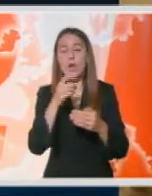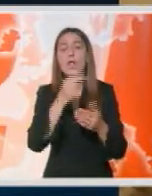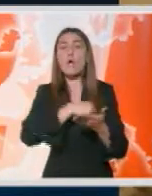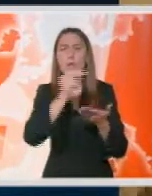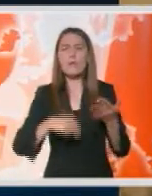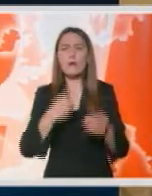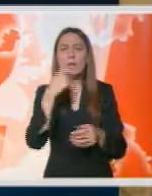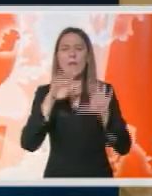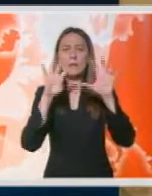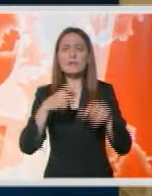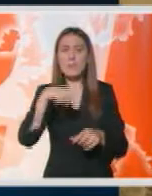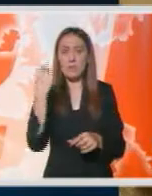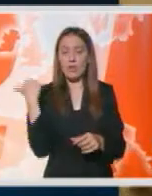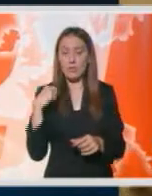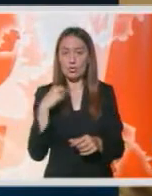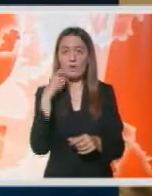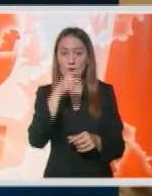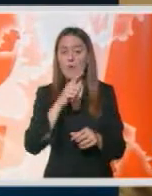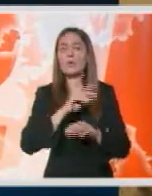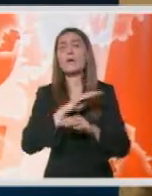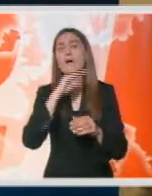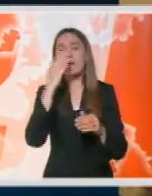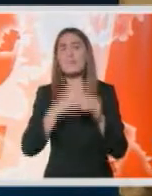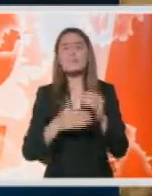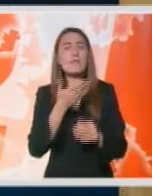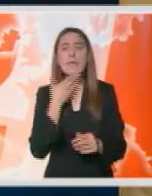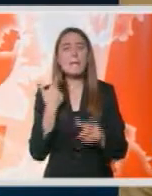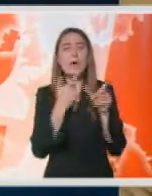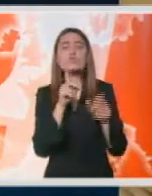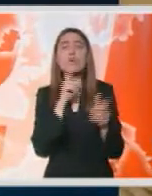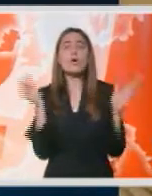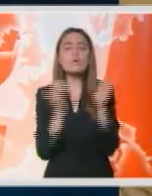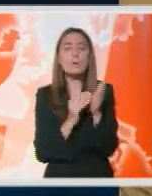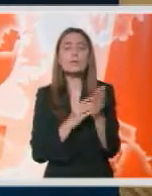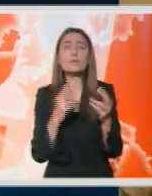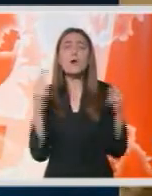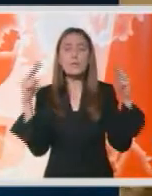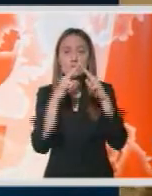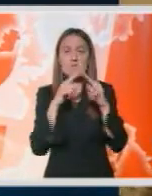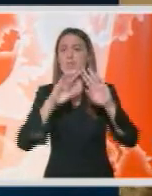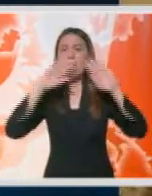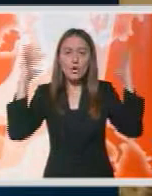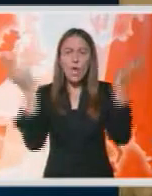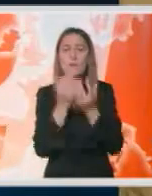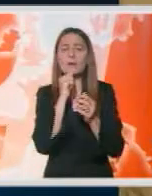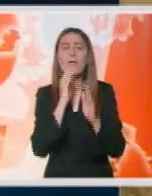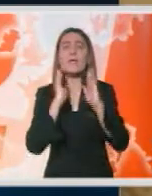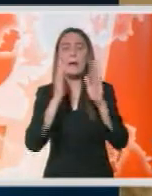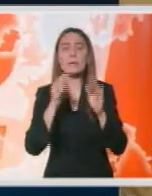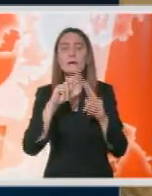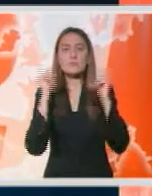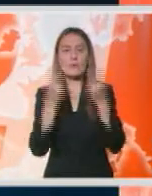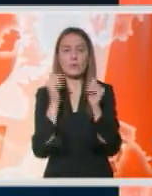iz 1901. godine, jer on više ne posjeduje oruđa koje su potrebna u suočavanju sa globalnim i naprednim svetom